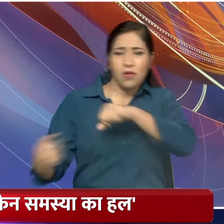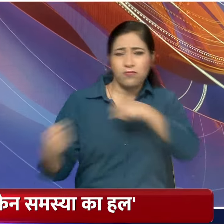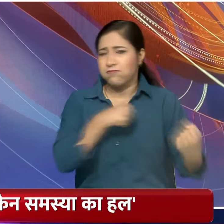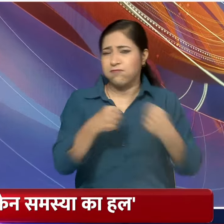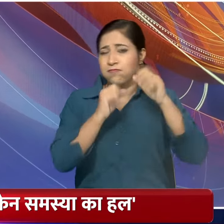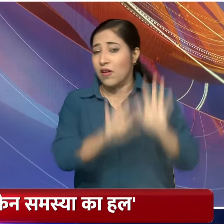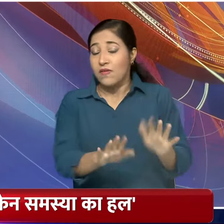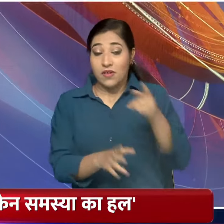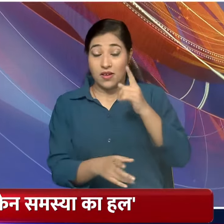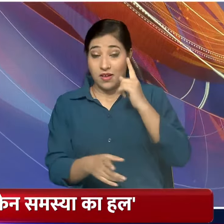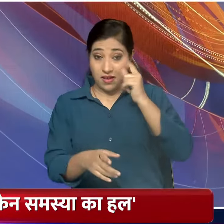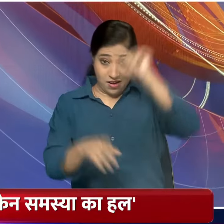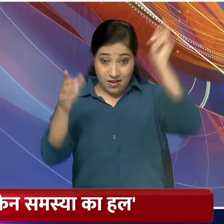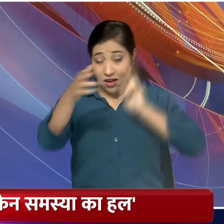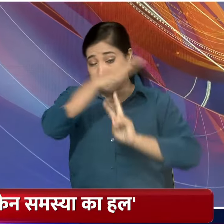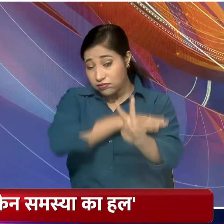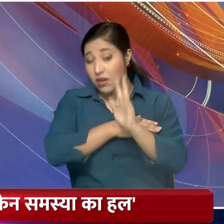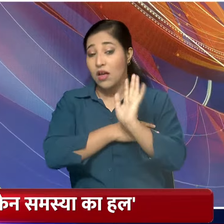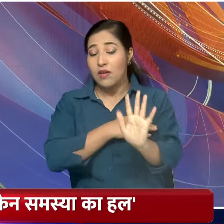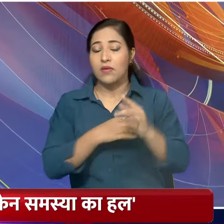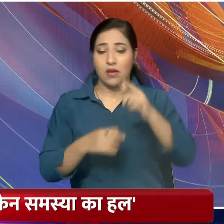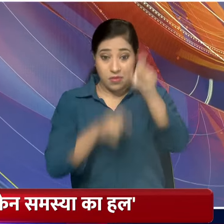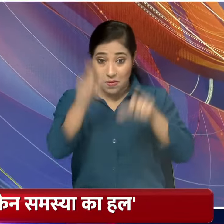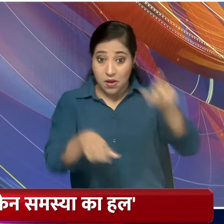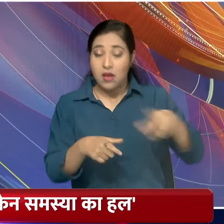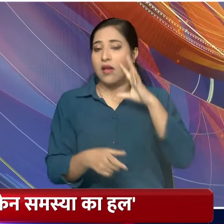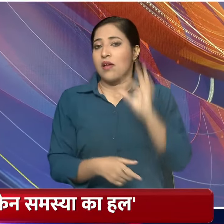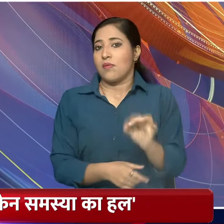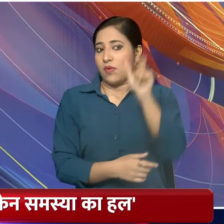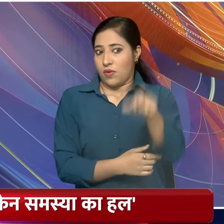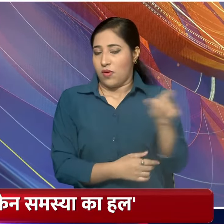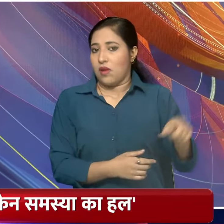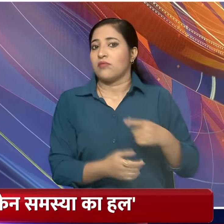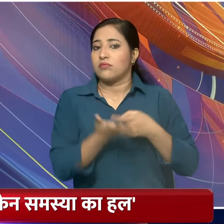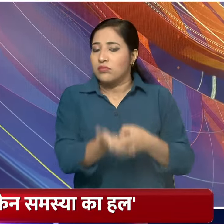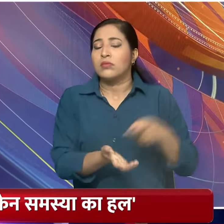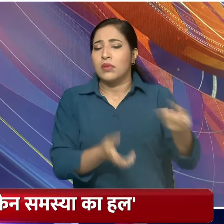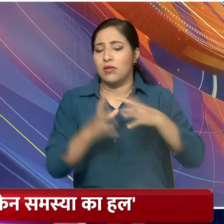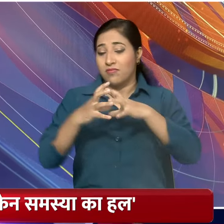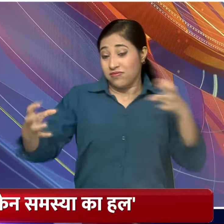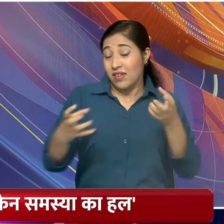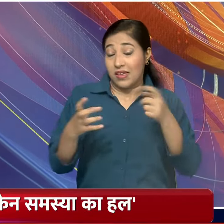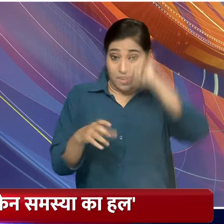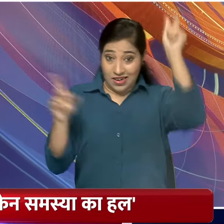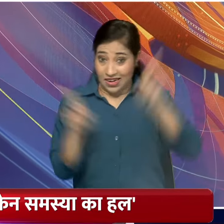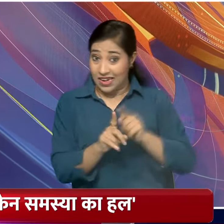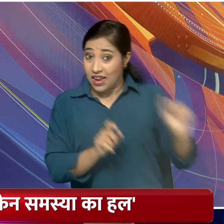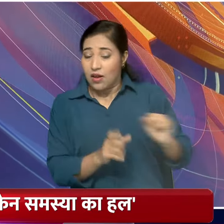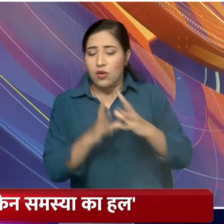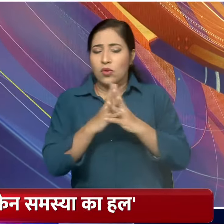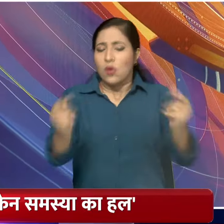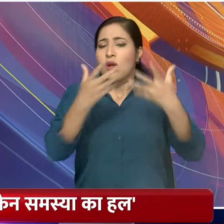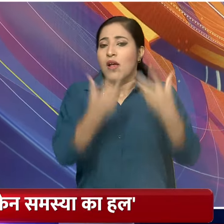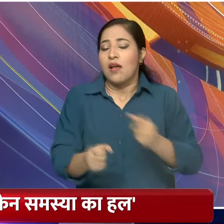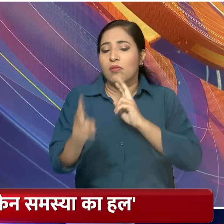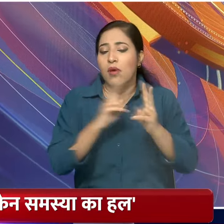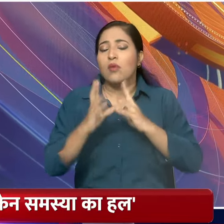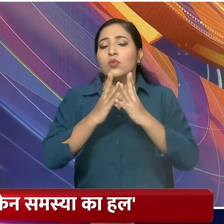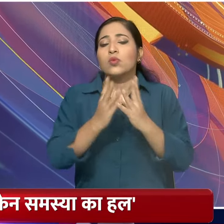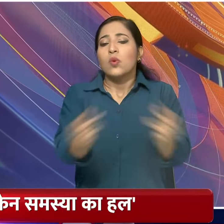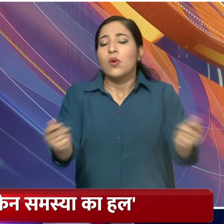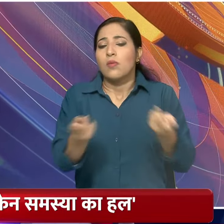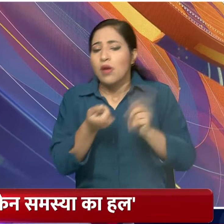का दृष्टिकोण बना रहेगा मानव केंद्रित। भारत ने शत्रुता को समाप्त करने और बातचीत के साथ कूटनीति